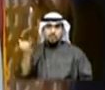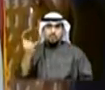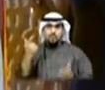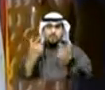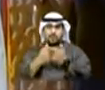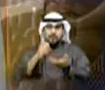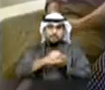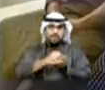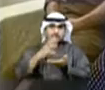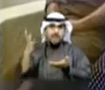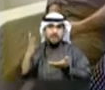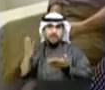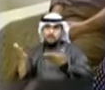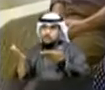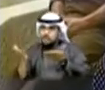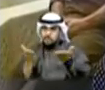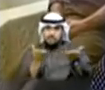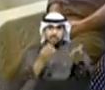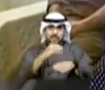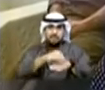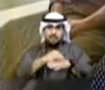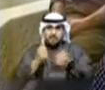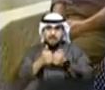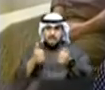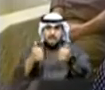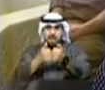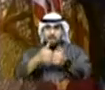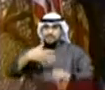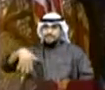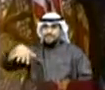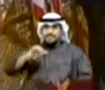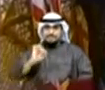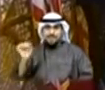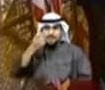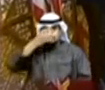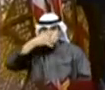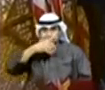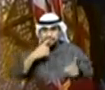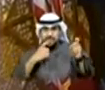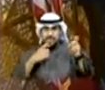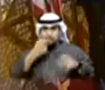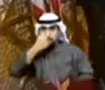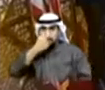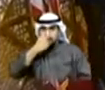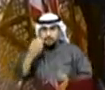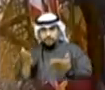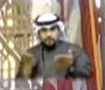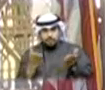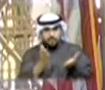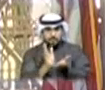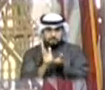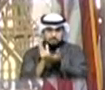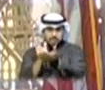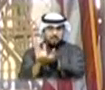أسر الجنود الأمريكيين للتعبير عن امتنان دولة الكويت حكومة وشعبا للدور الريادي الذي قامت به الولايات